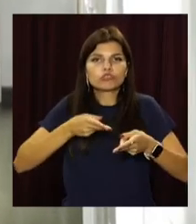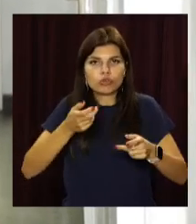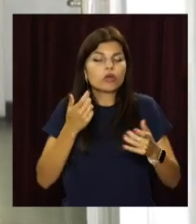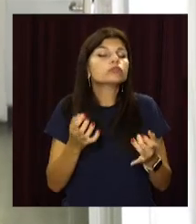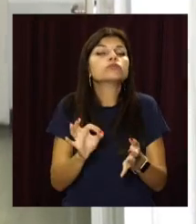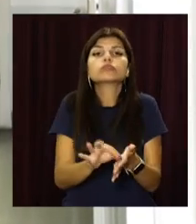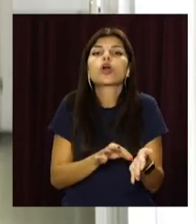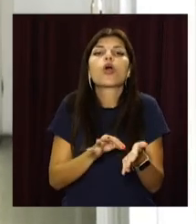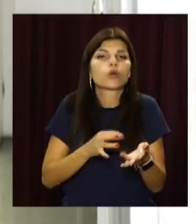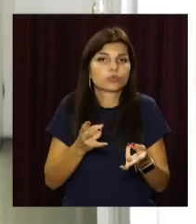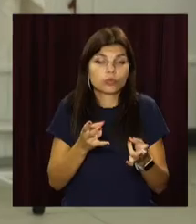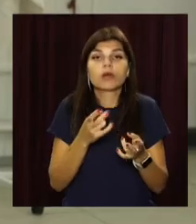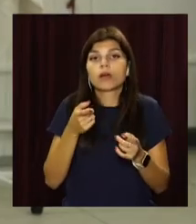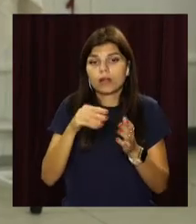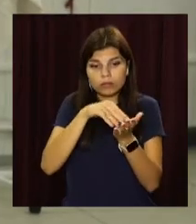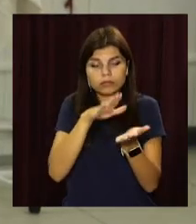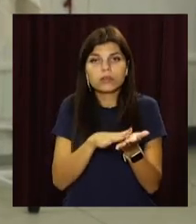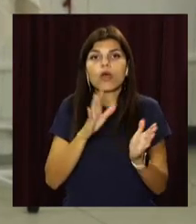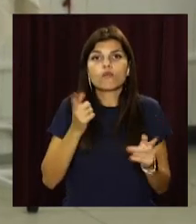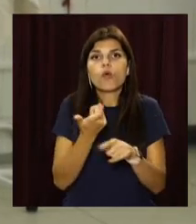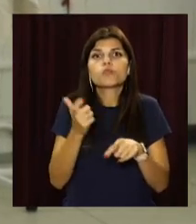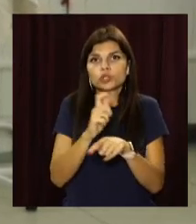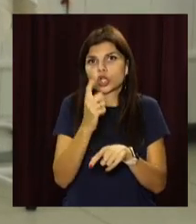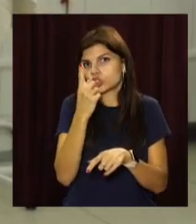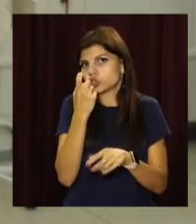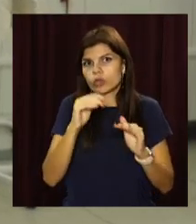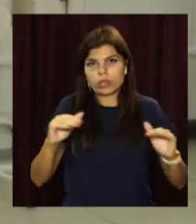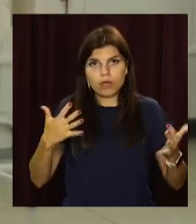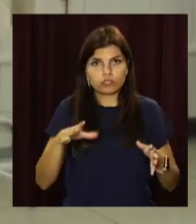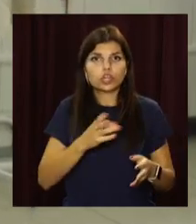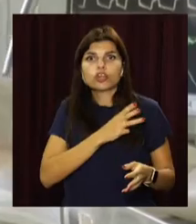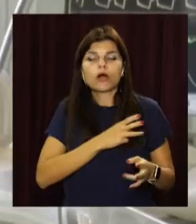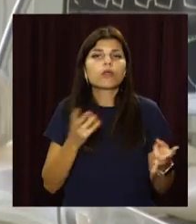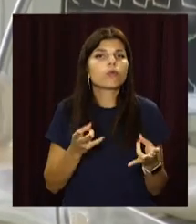втручання. Наразі на проєкт зареєструвалося вже більш ніж 100 дітей.